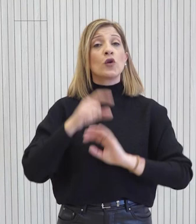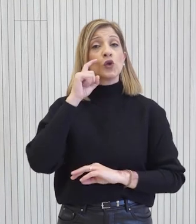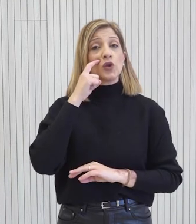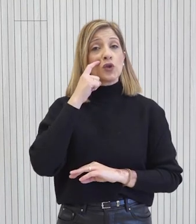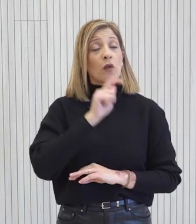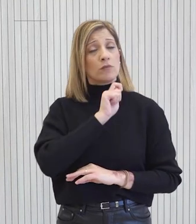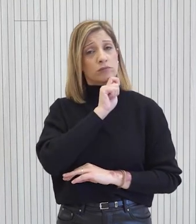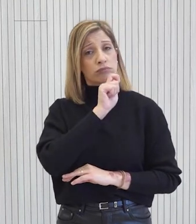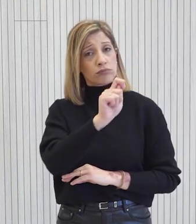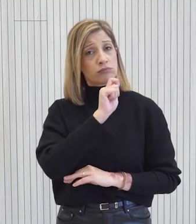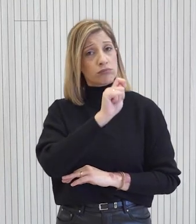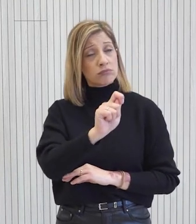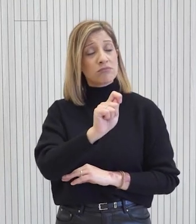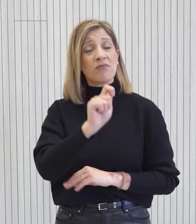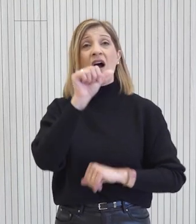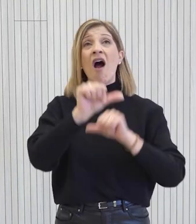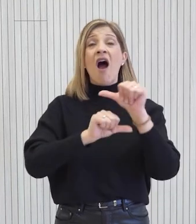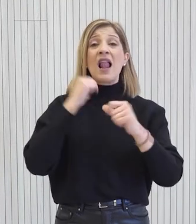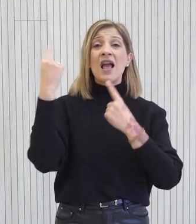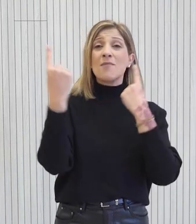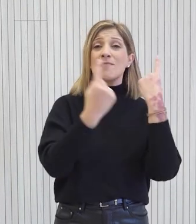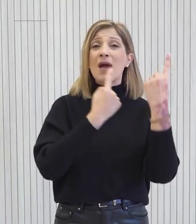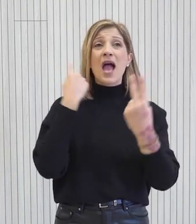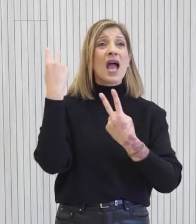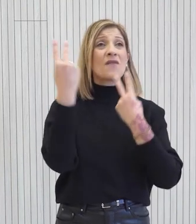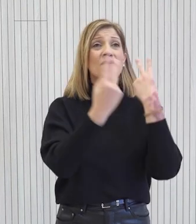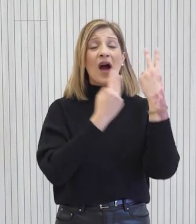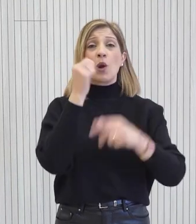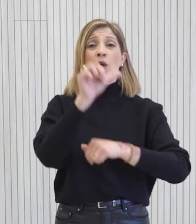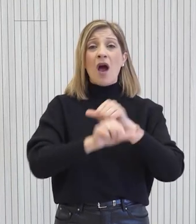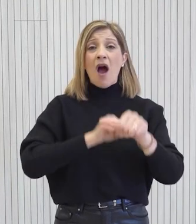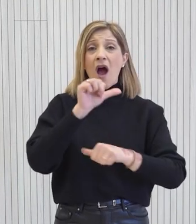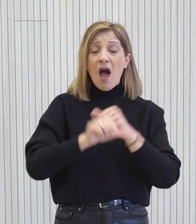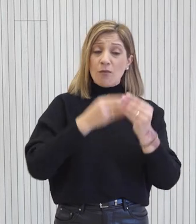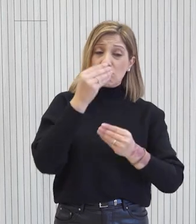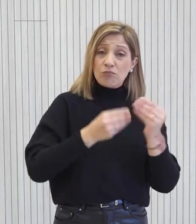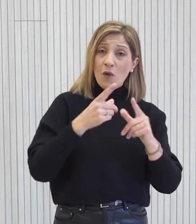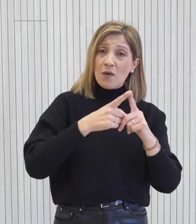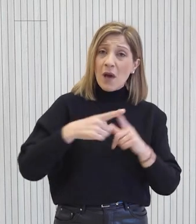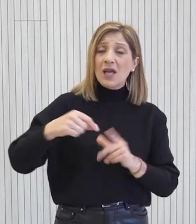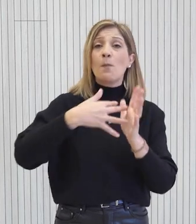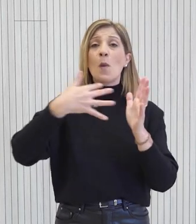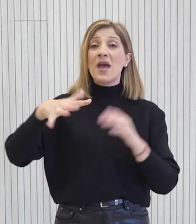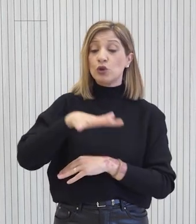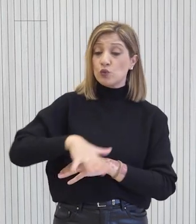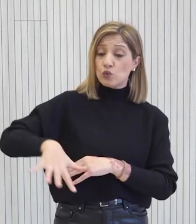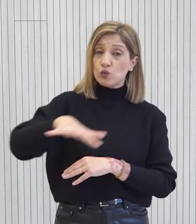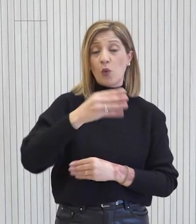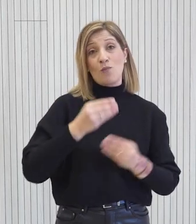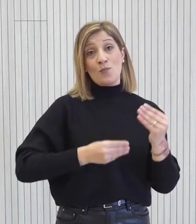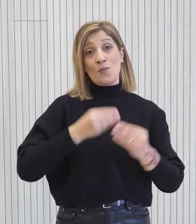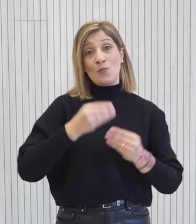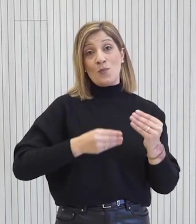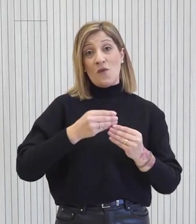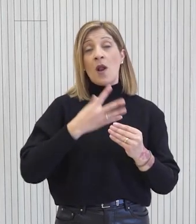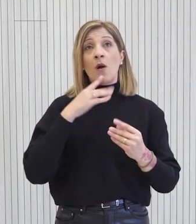Δημοκρατίας θα αναφερθεί στις ραγδαίες επιπτώσεις της κλιματικής αλλαγής στην Κύπρο, αλλά και στην Ανατολική Μεσόγειο, η οποία είναι μια περιοχή που θα πληγεί σε μεγάλο βαθμό